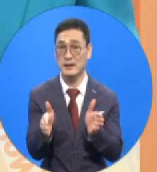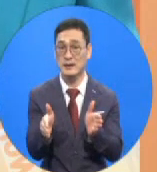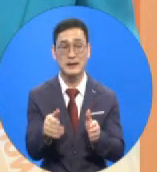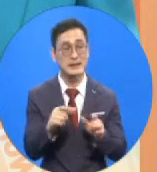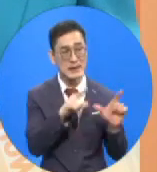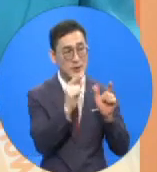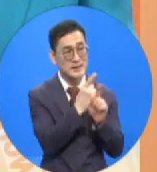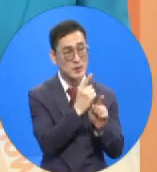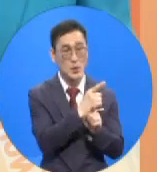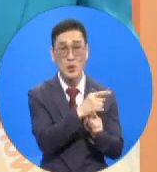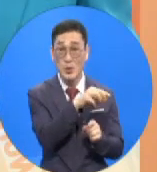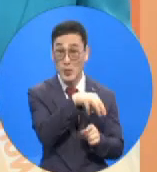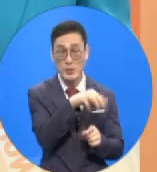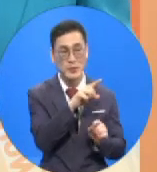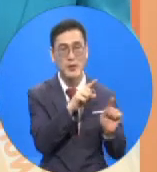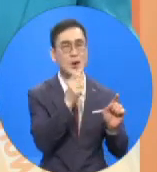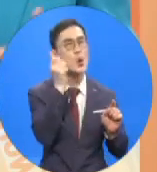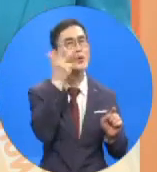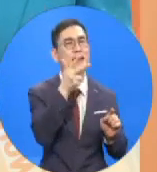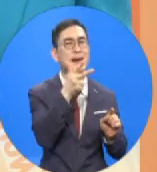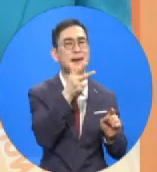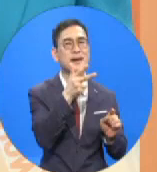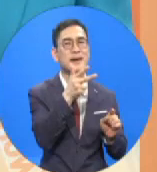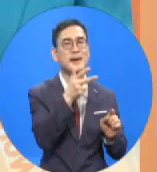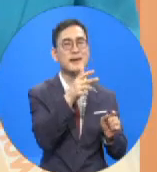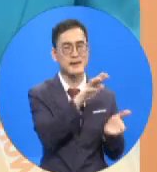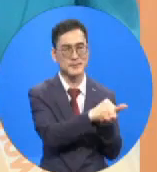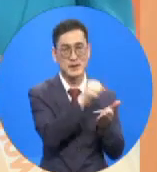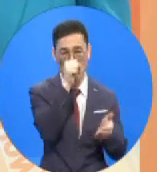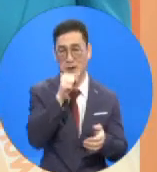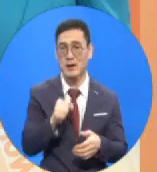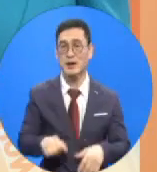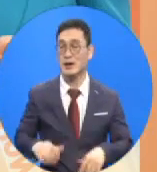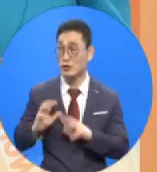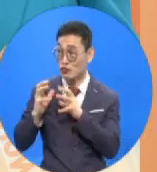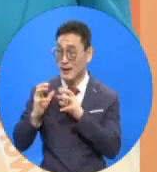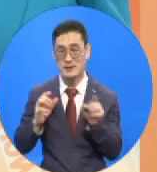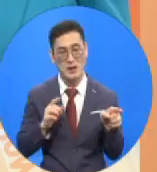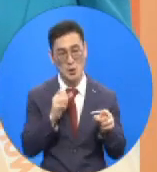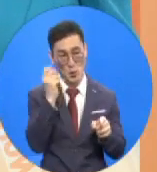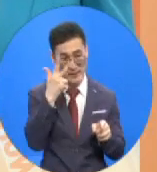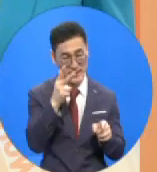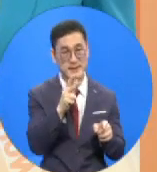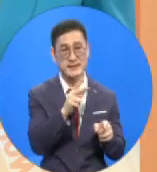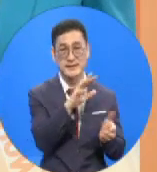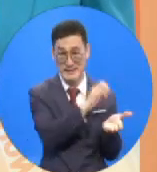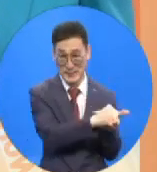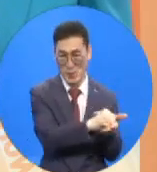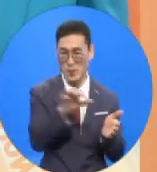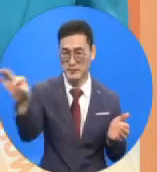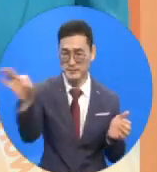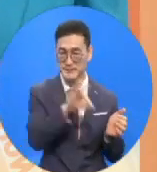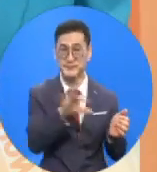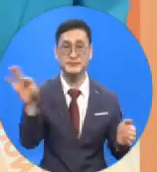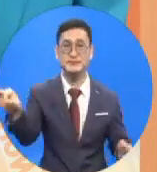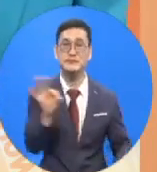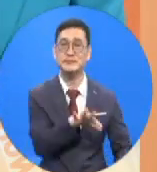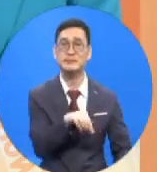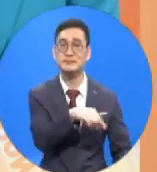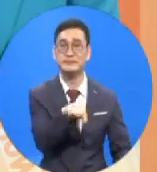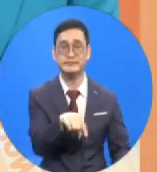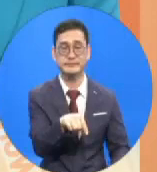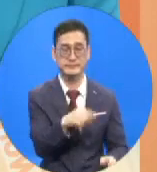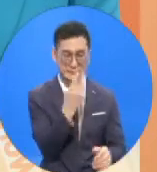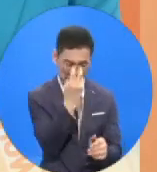참 좋을 것 같아요 어서 수도권 주변에 호텔을 국가에서 좀 하셔서 거기에 생활 치료 시설을 이용할 하시게 되면 지금과 같은 그런